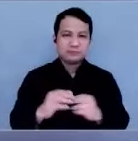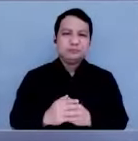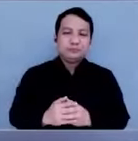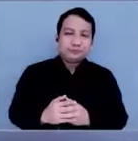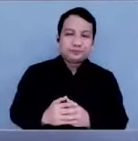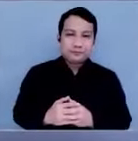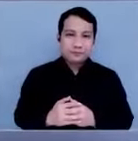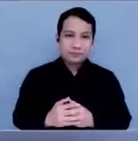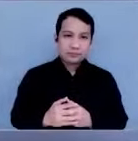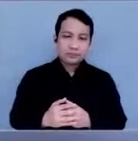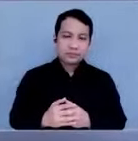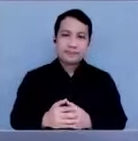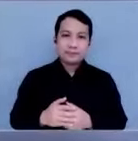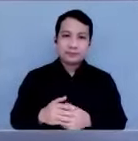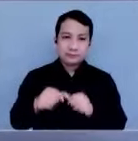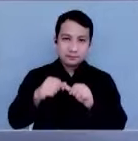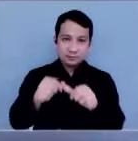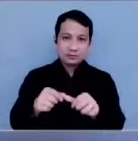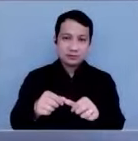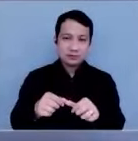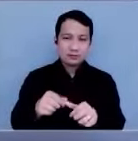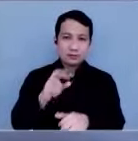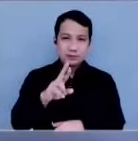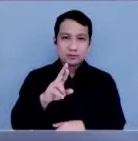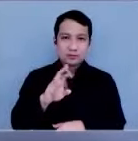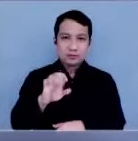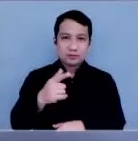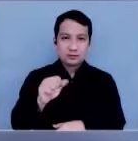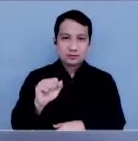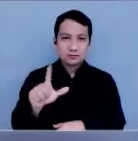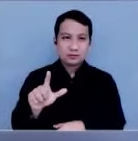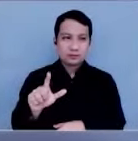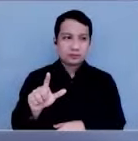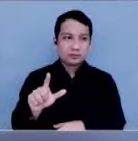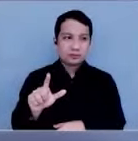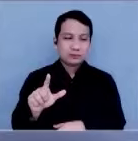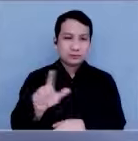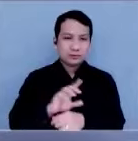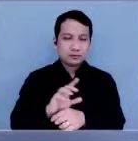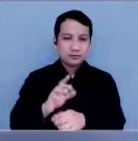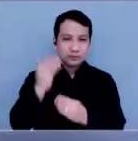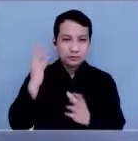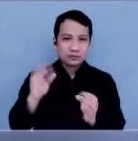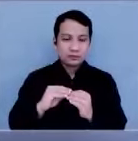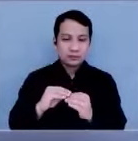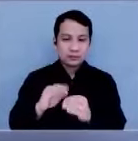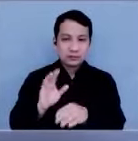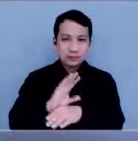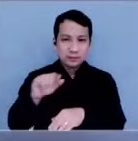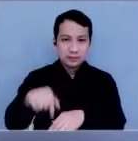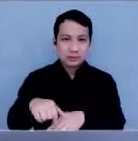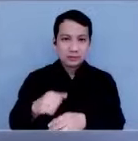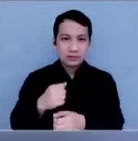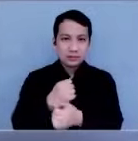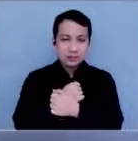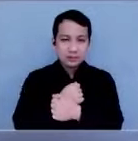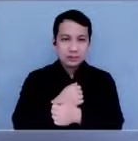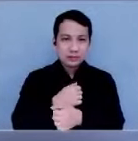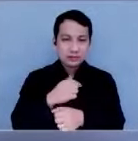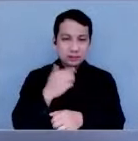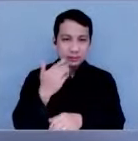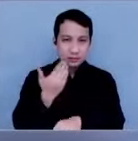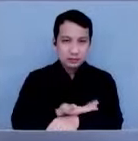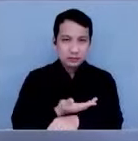Mga kapatid, tinuloy pa rin ng Regal Films ang kanilang Cinemalaya Premiere Night para sa Love Child. Sa kabila po yan,